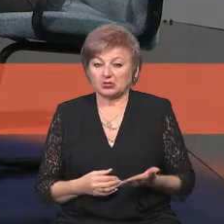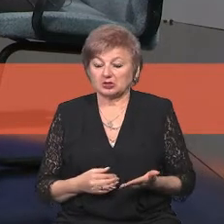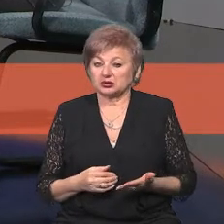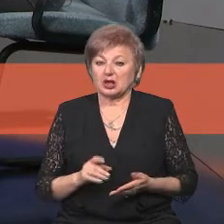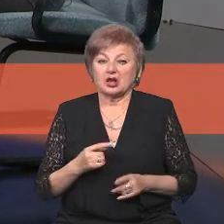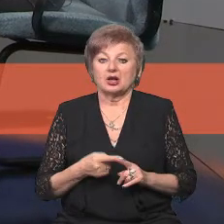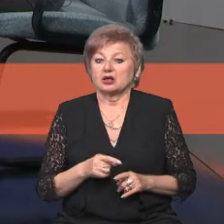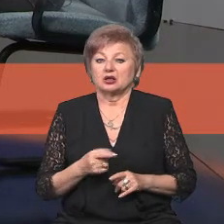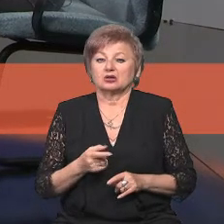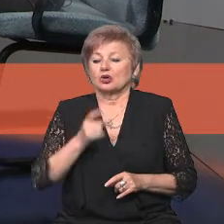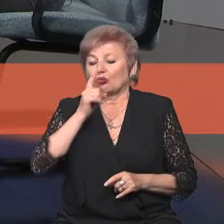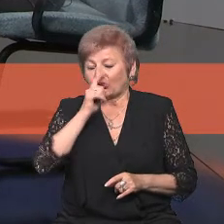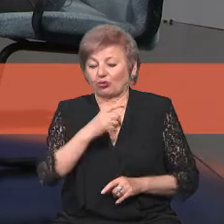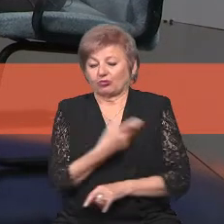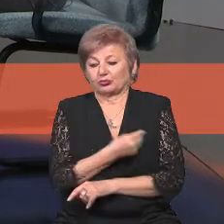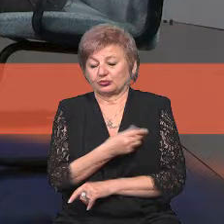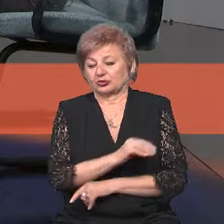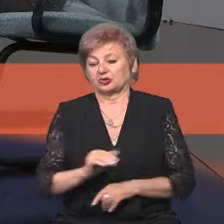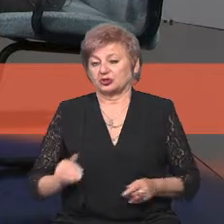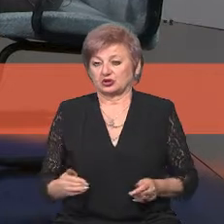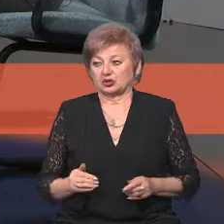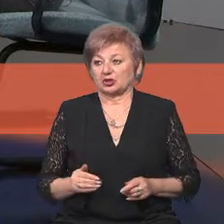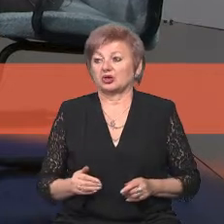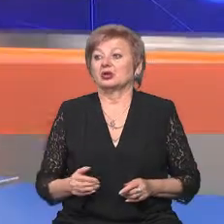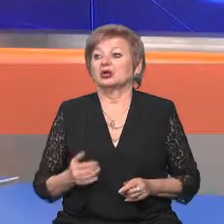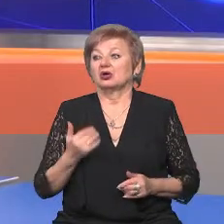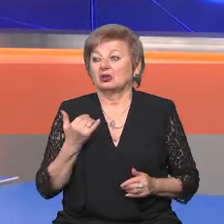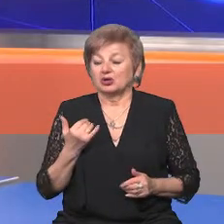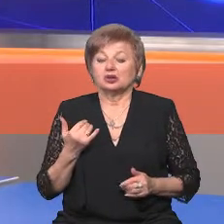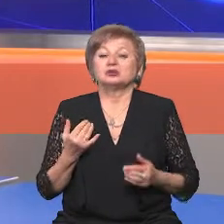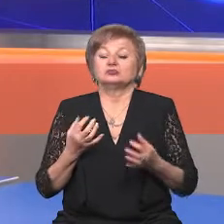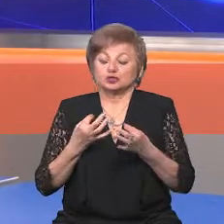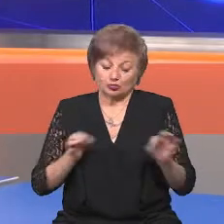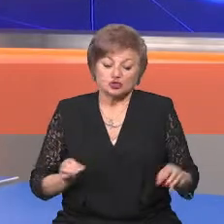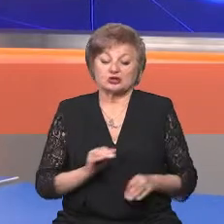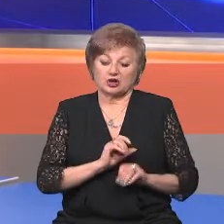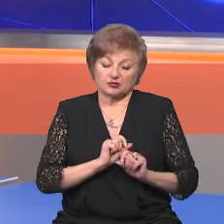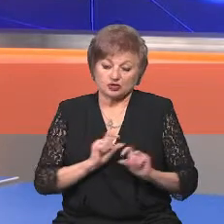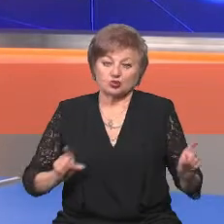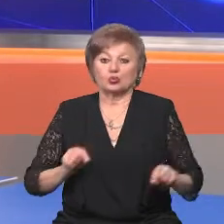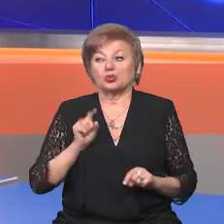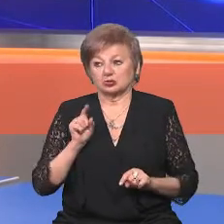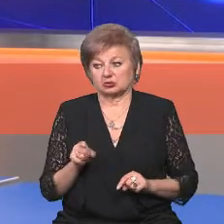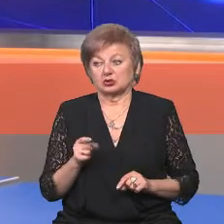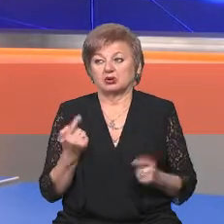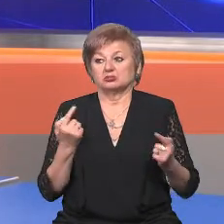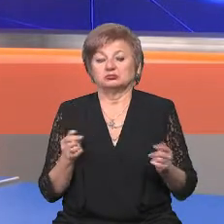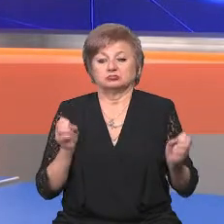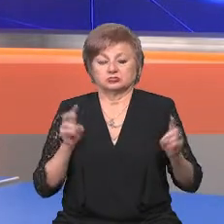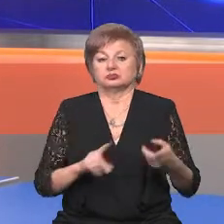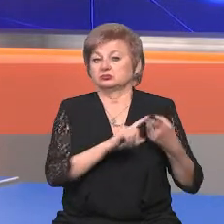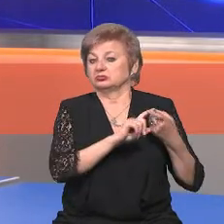які дуже плохо щепили своїх дітей, і вони допускали їх теж до школ. Там мають дуже великі і багато